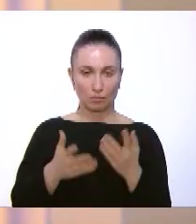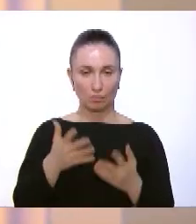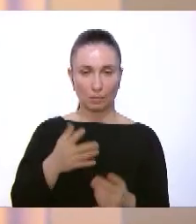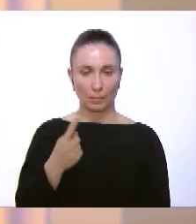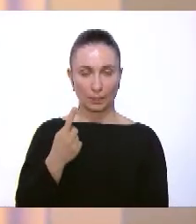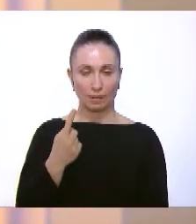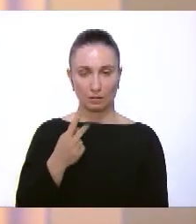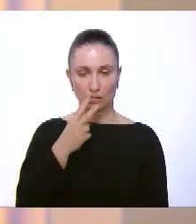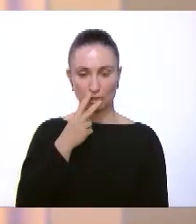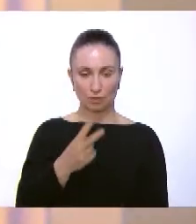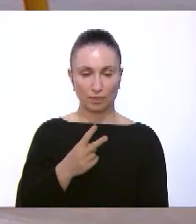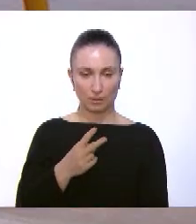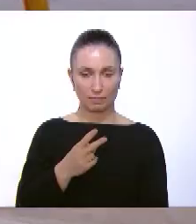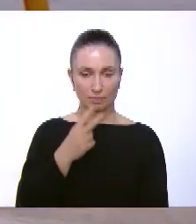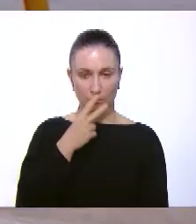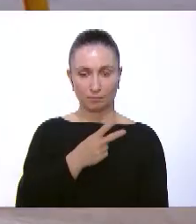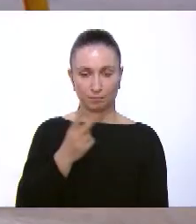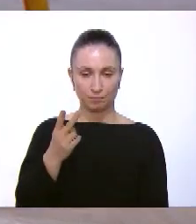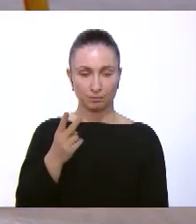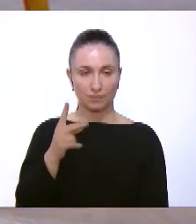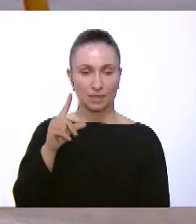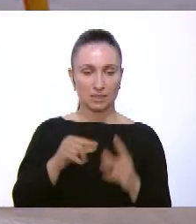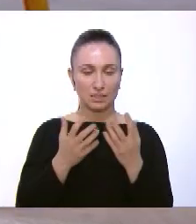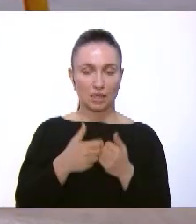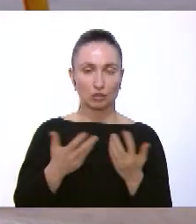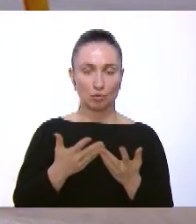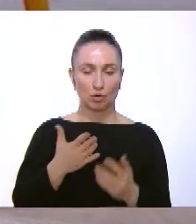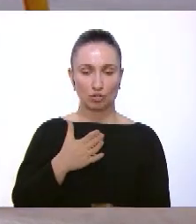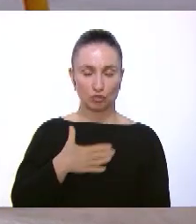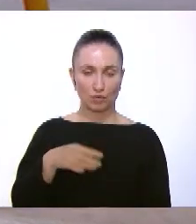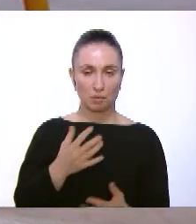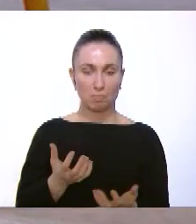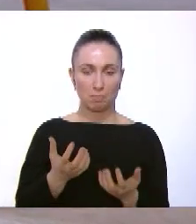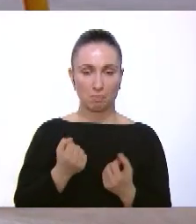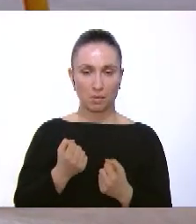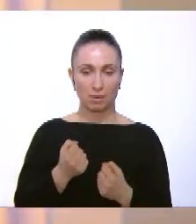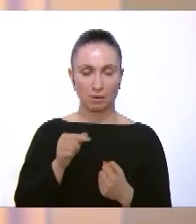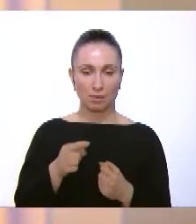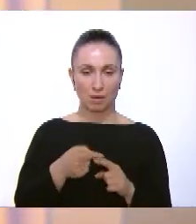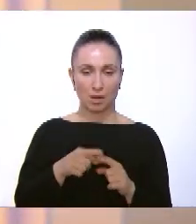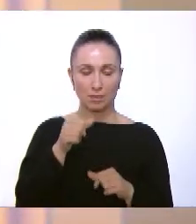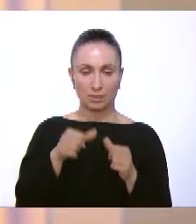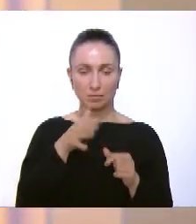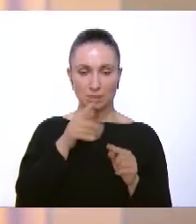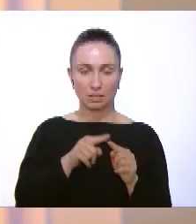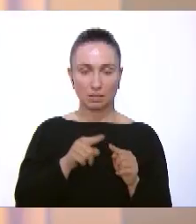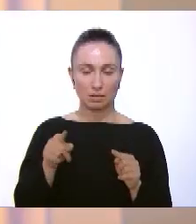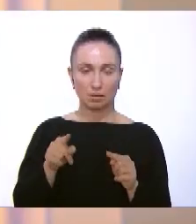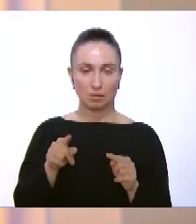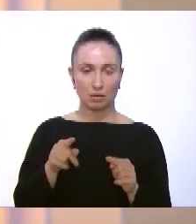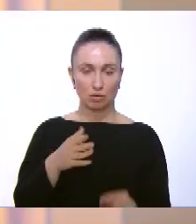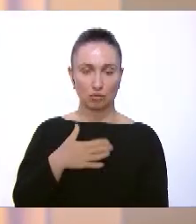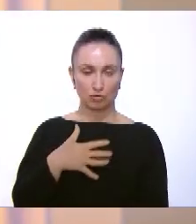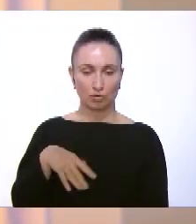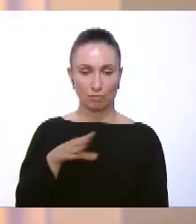ერთი შეხედვით გადავხედავთ იმ სტატისტიკას, რომელსაც ჩვენ მივახციეთ, ხო? ამ წლების განმავლობაში,